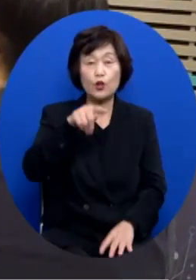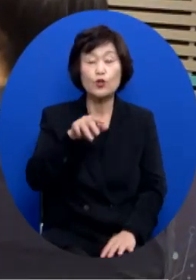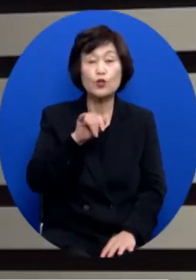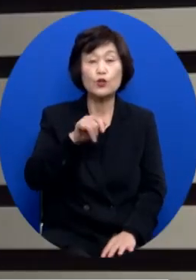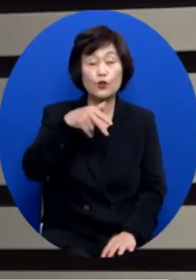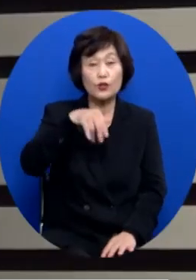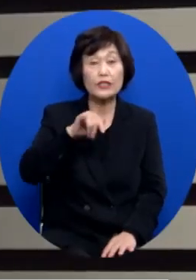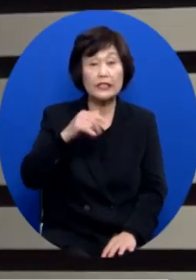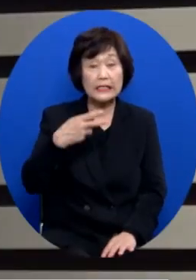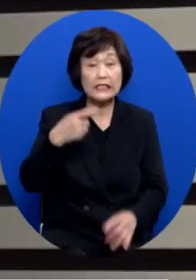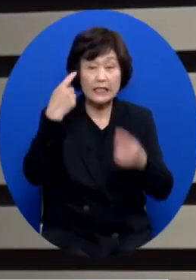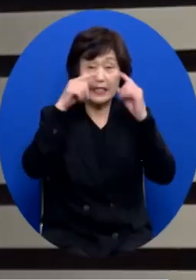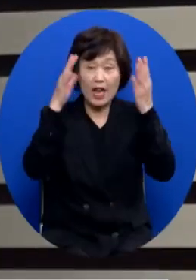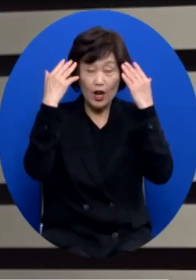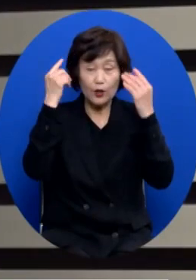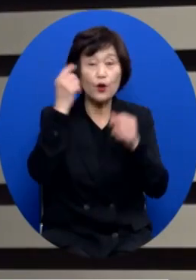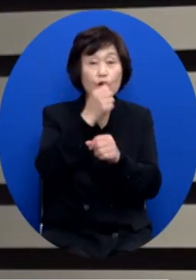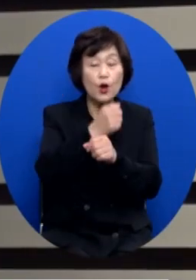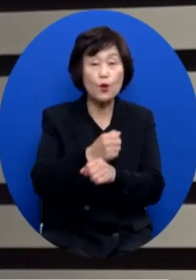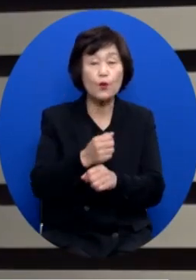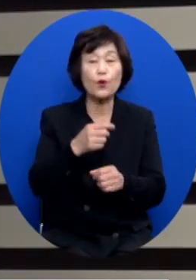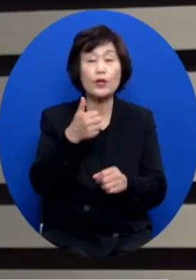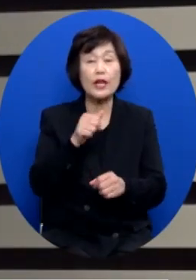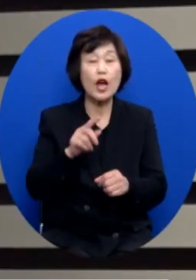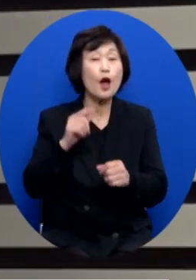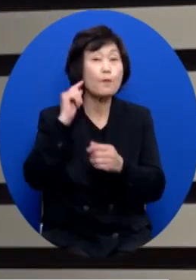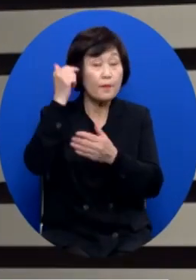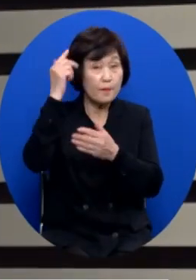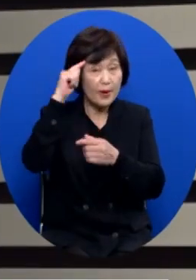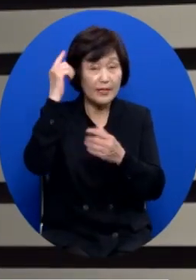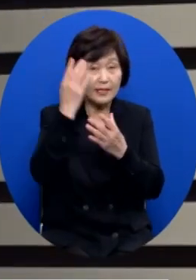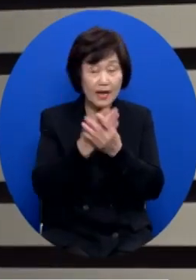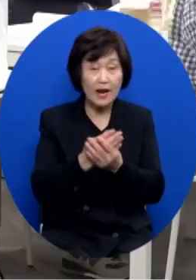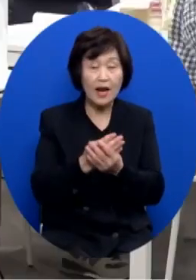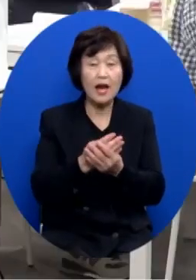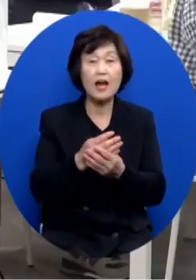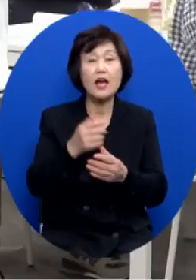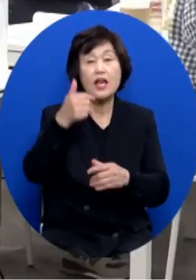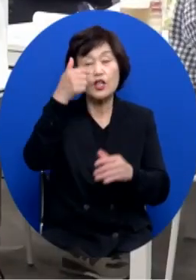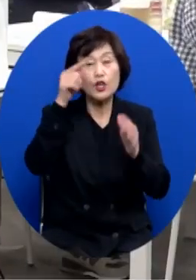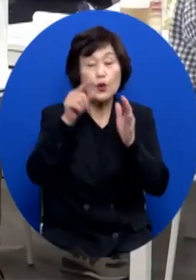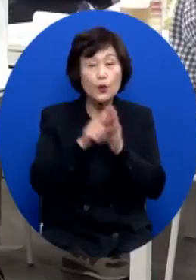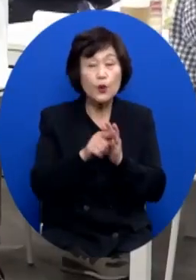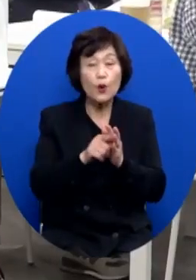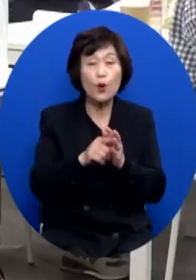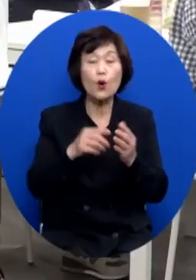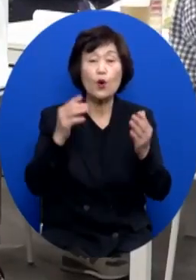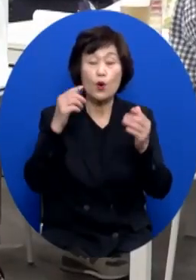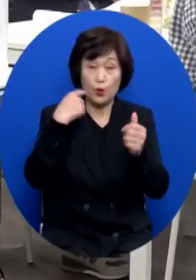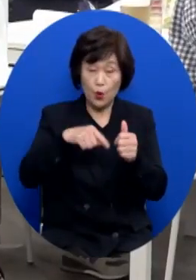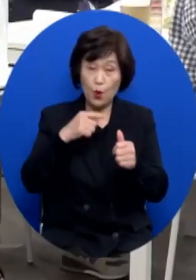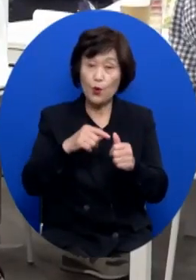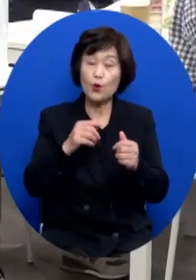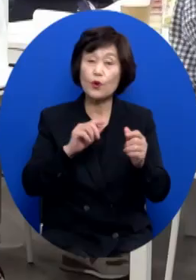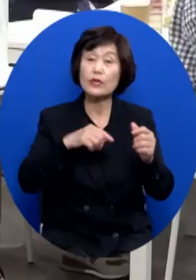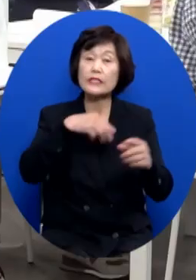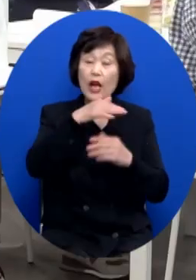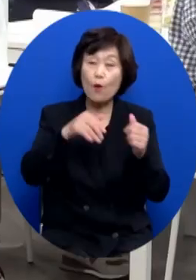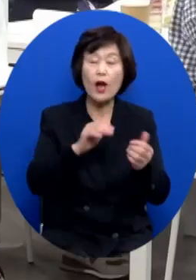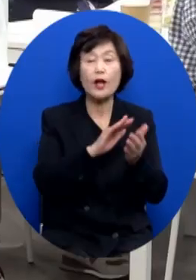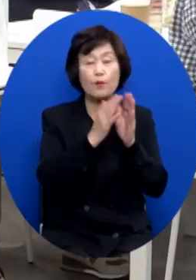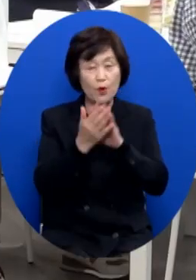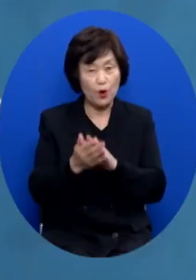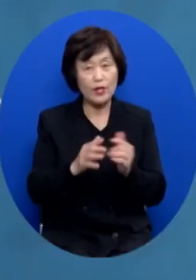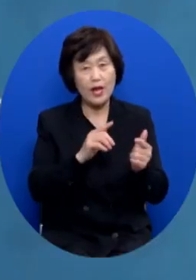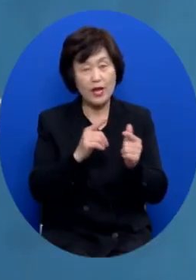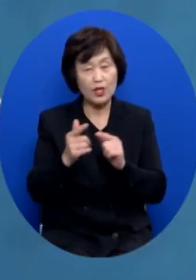순실 평화통일 연구원 함승수 박사가 현 한국기독교 학교 교육 상황과 정부 교육정책의 변화 방향을